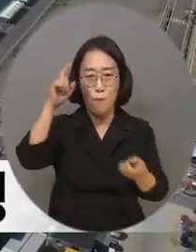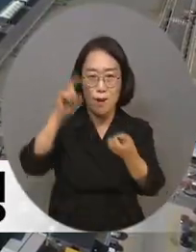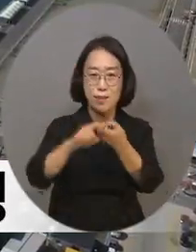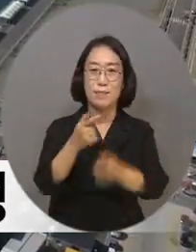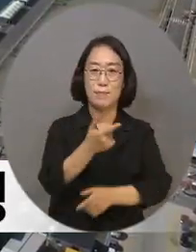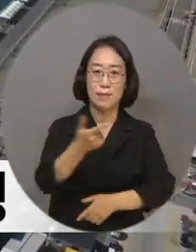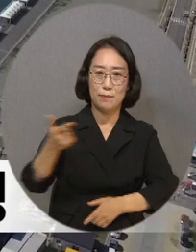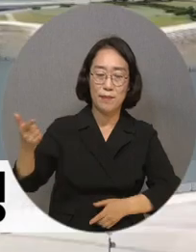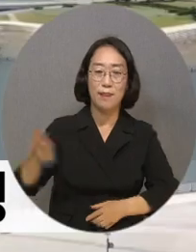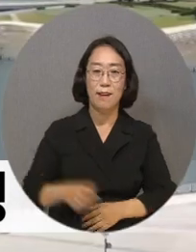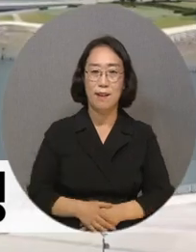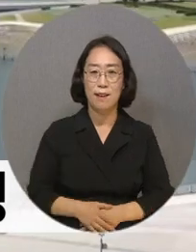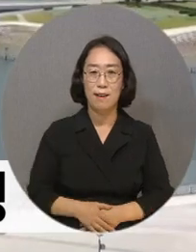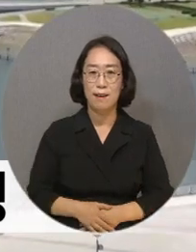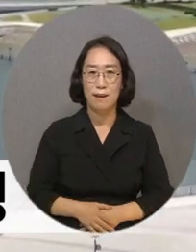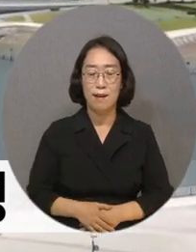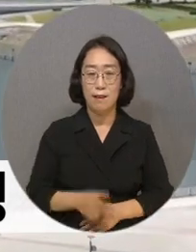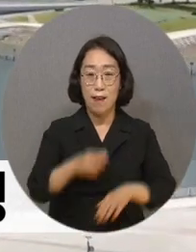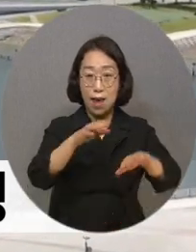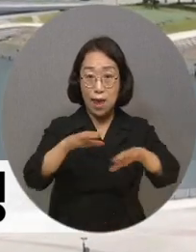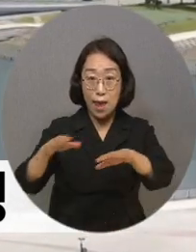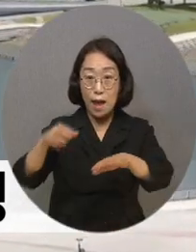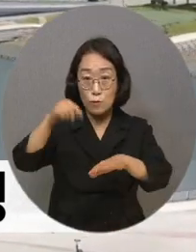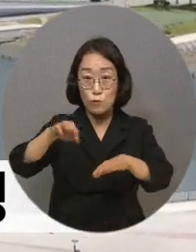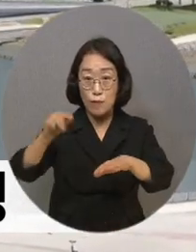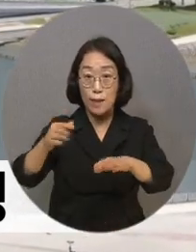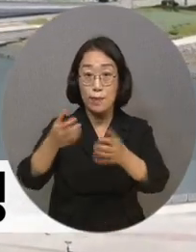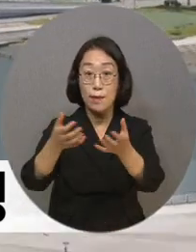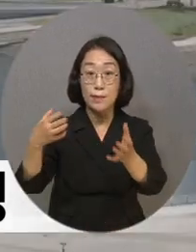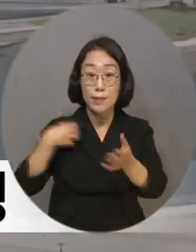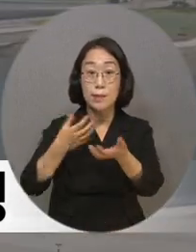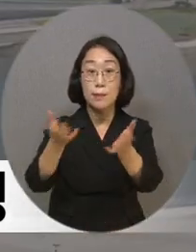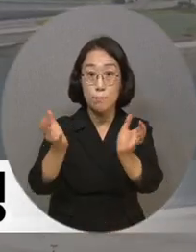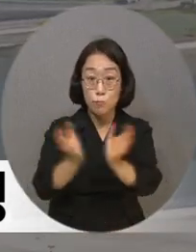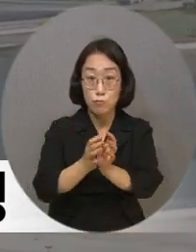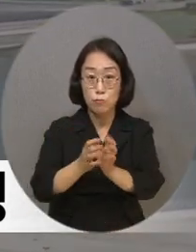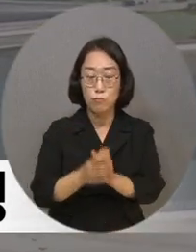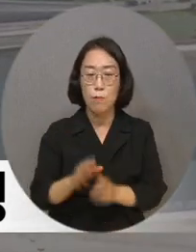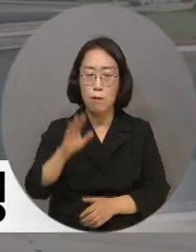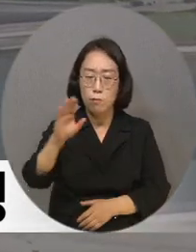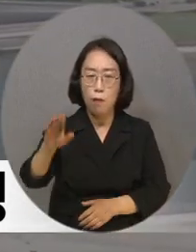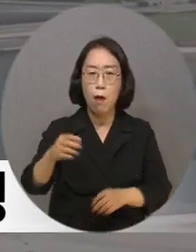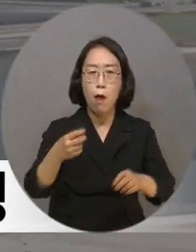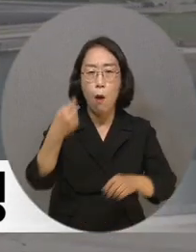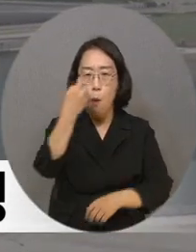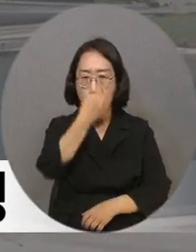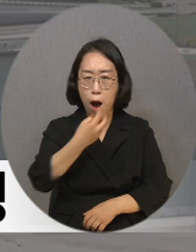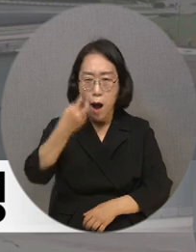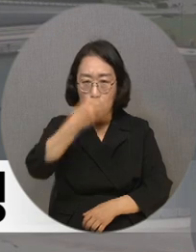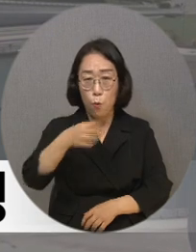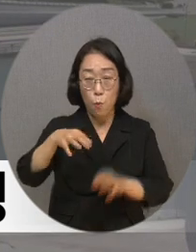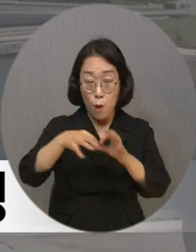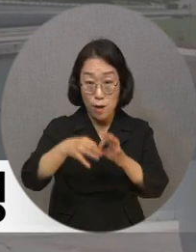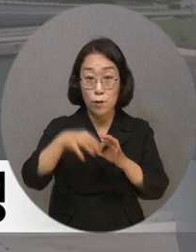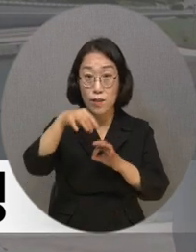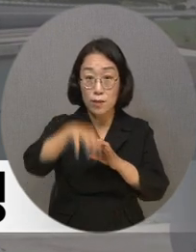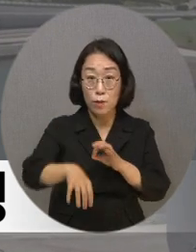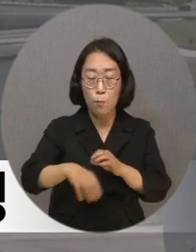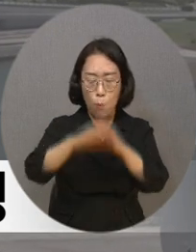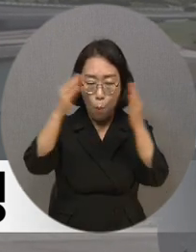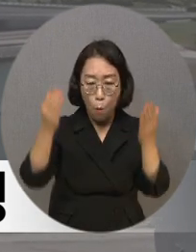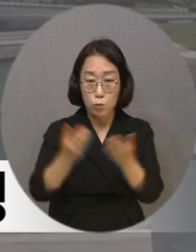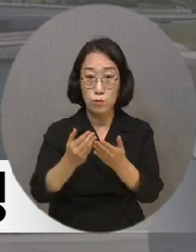있습니다. 해양수산부는 이관위원회를 열어 그동안 사후활용을 맡아왔던 여수박람회재단의 모든